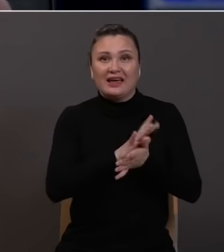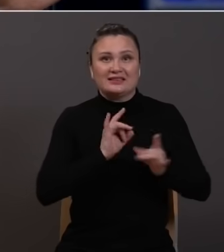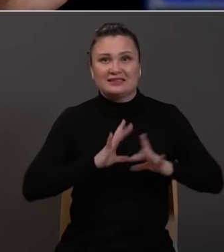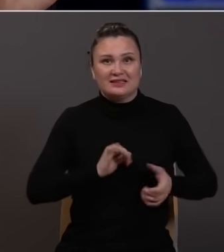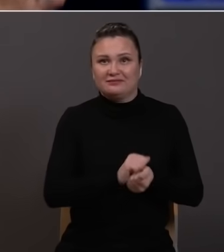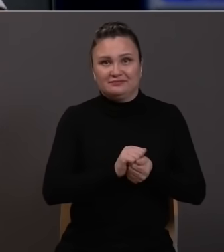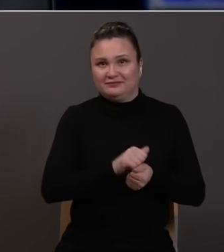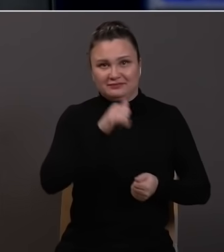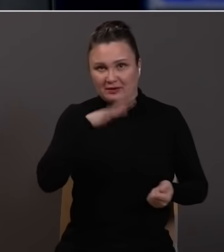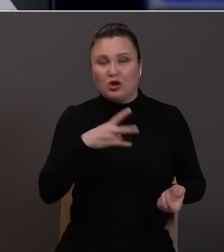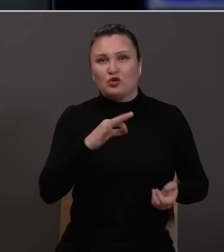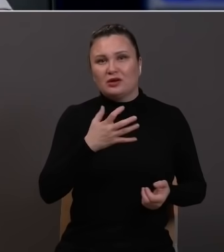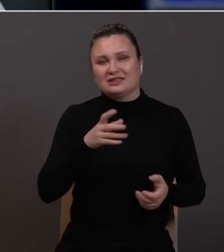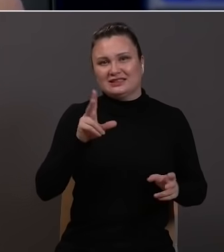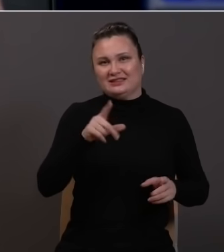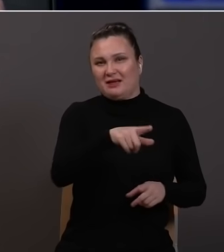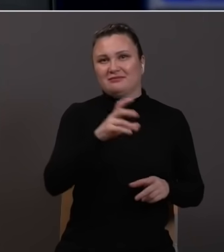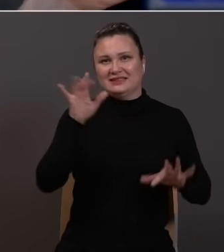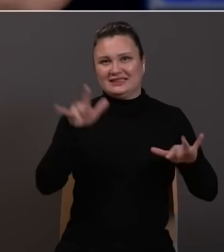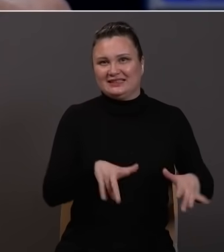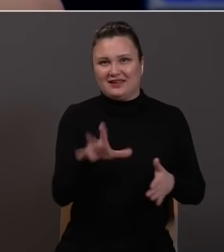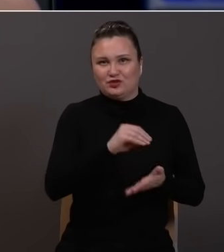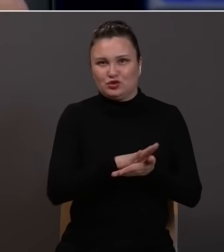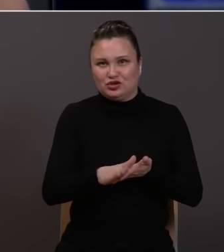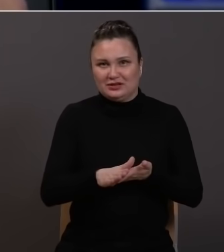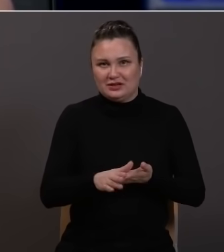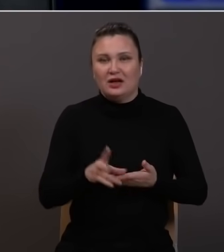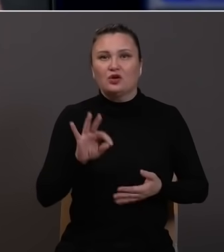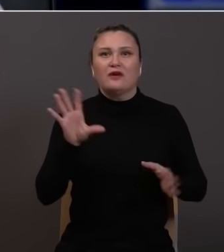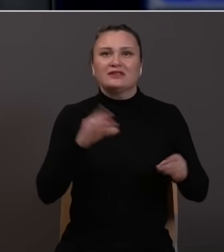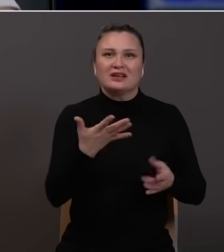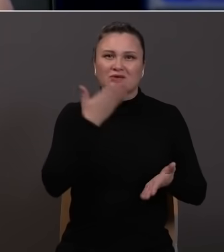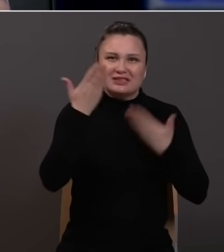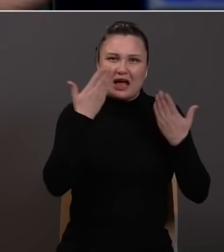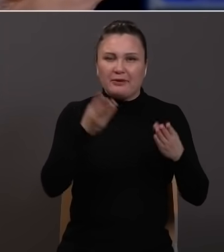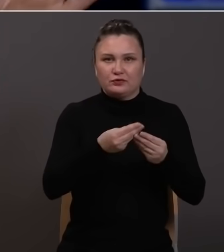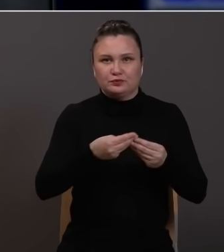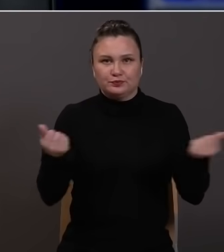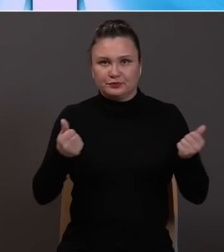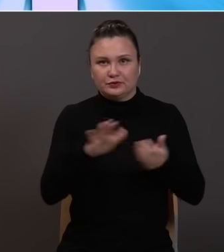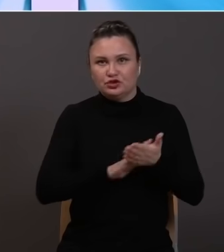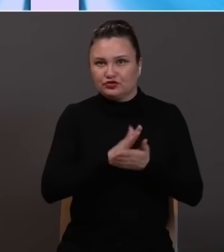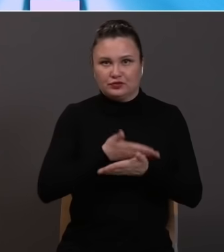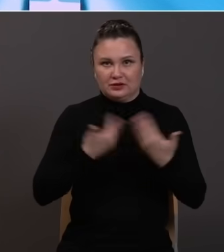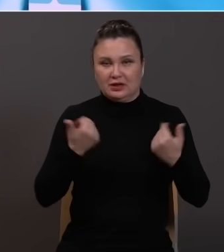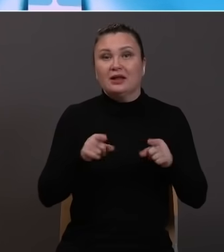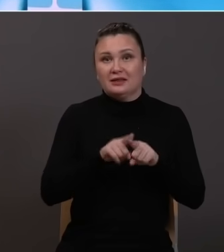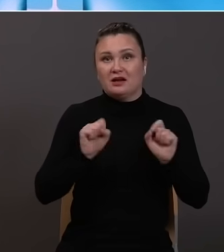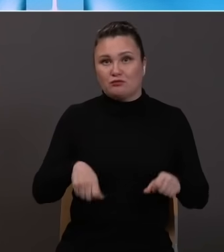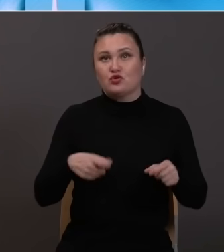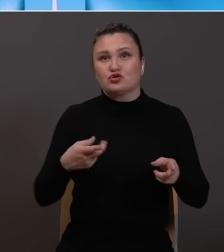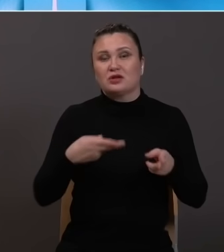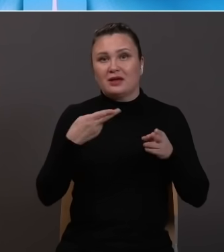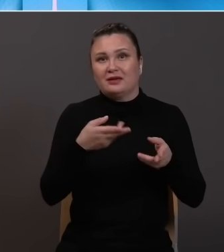в Арктике, слава богу, нету грязи. Но все микробы полностью, вот источники там каких-то запахов, все, они полностью уходят. И вот так, так можно